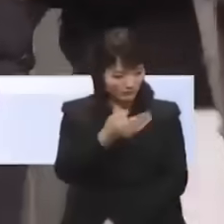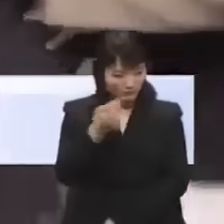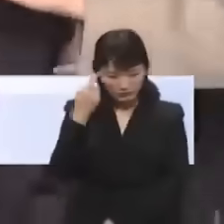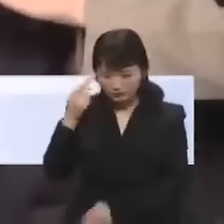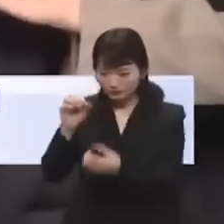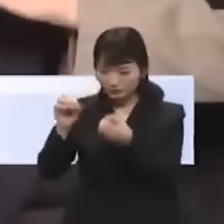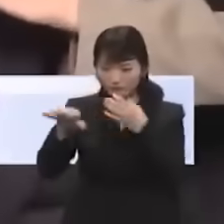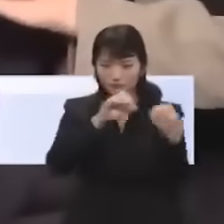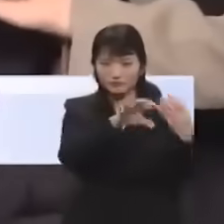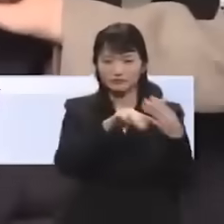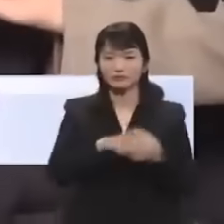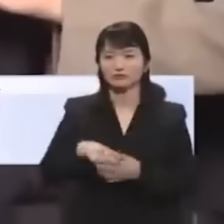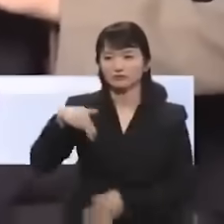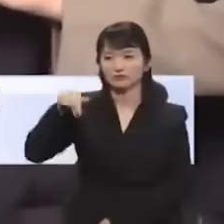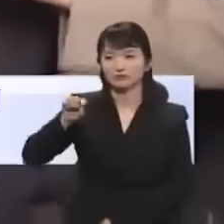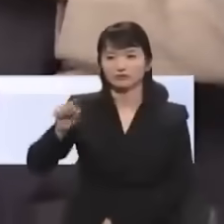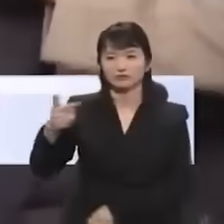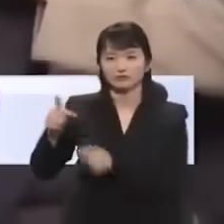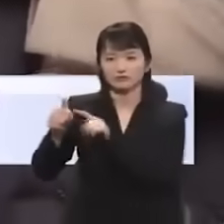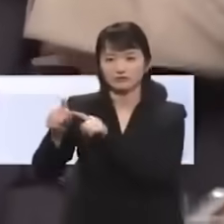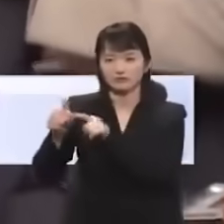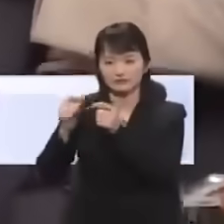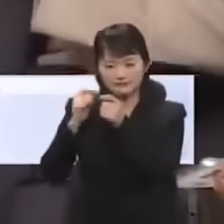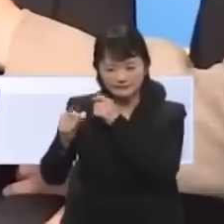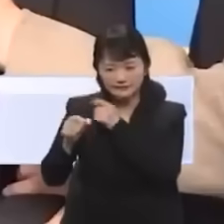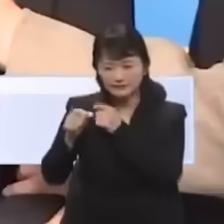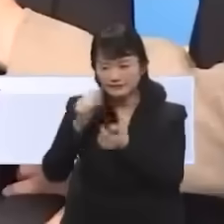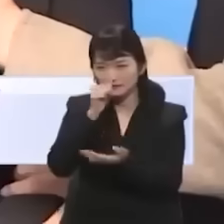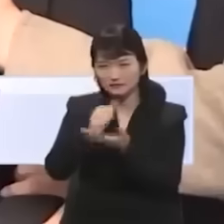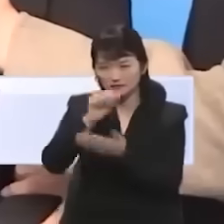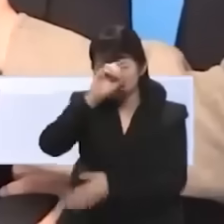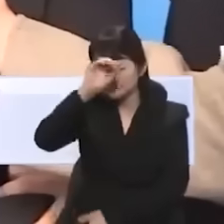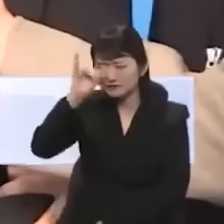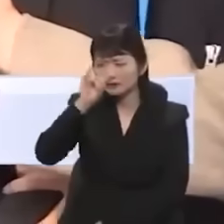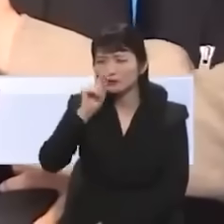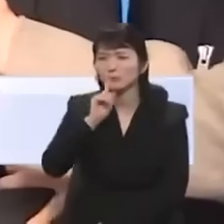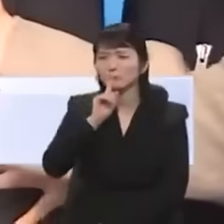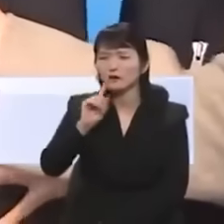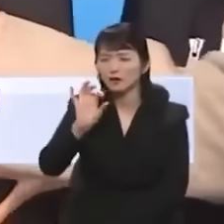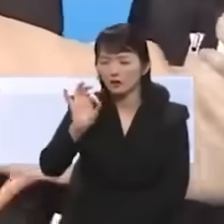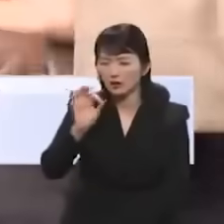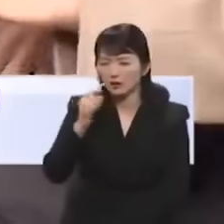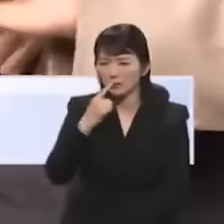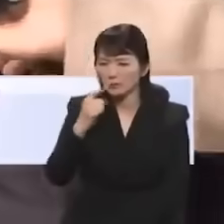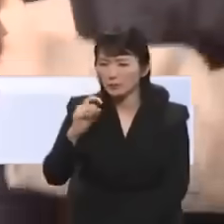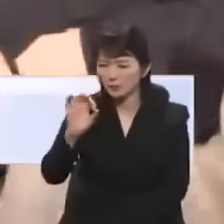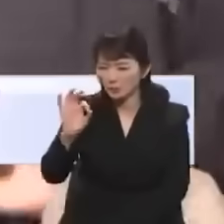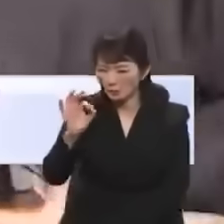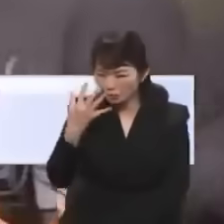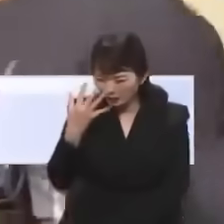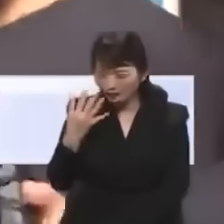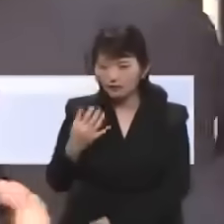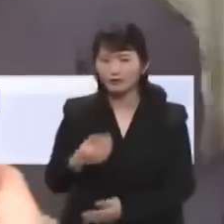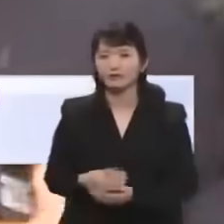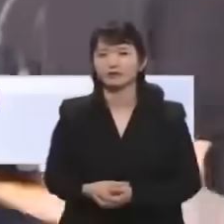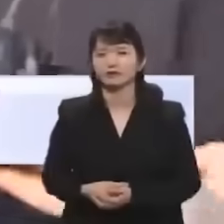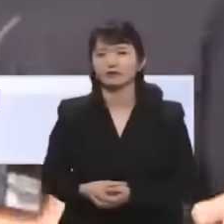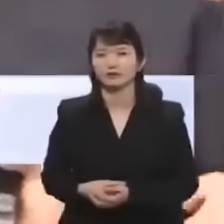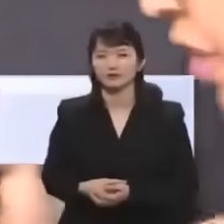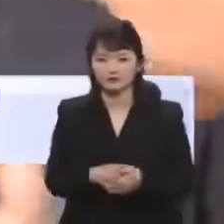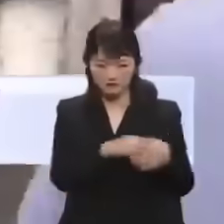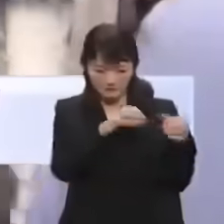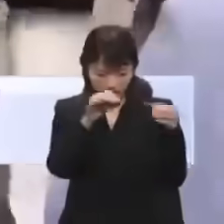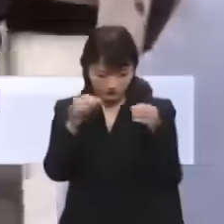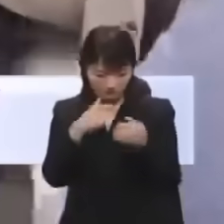청조가 아무래도 사기 전과도 있고 말에 능하다 보니 대화를 나누는 과정에서 그 설득에 넘어갈 것을